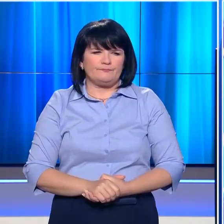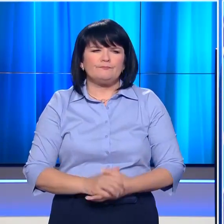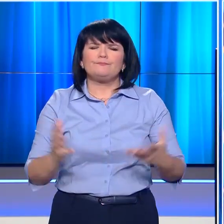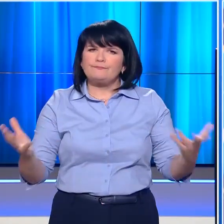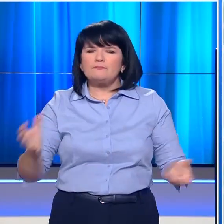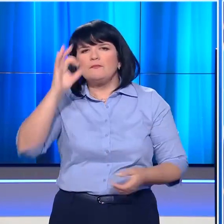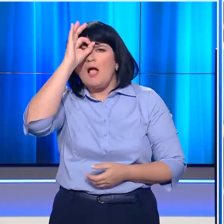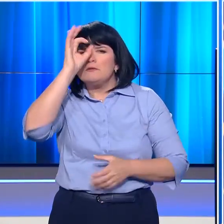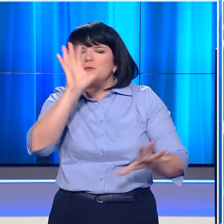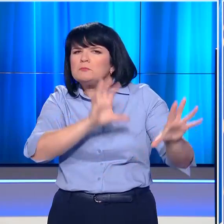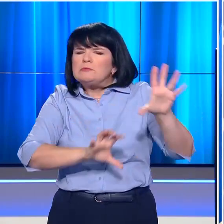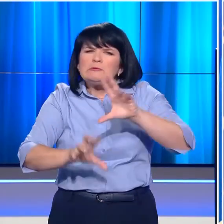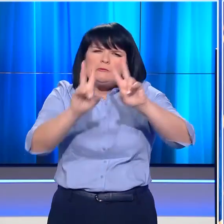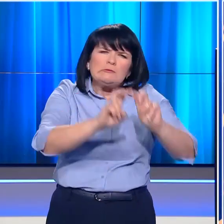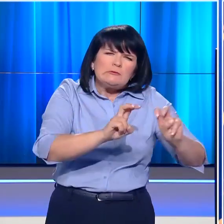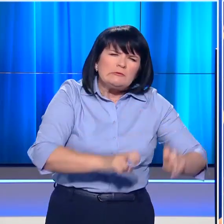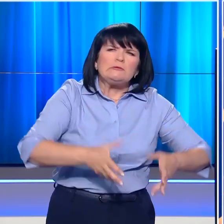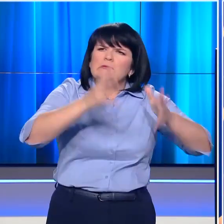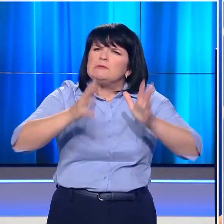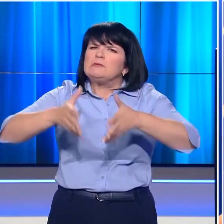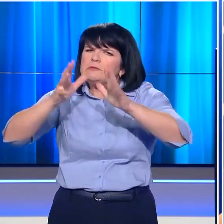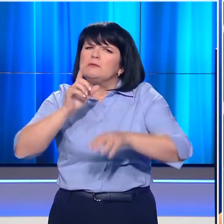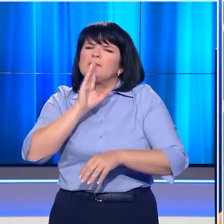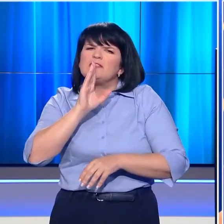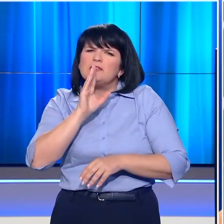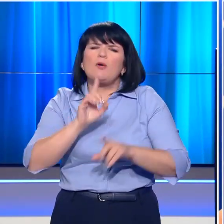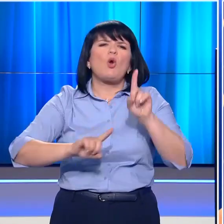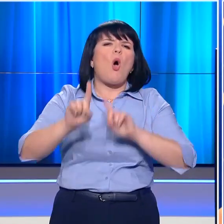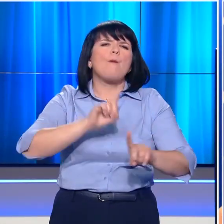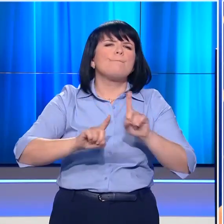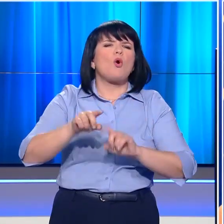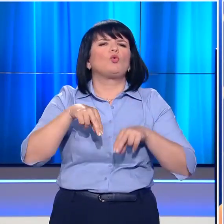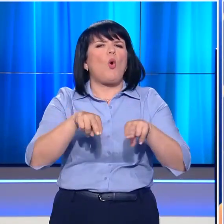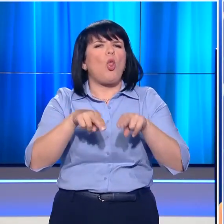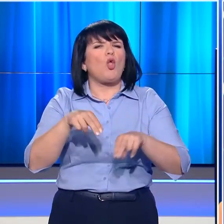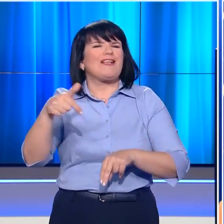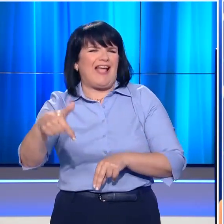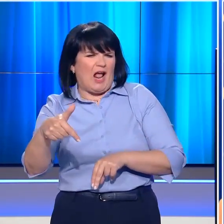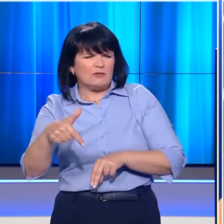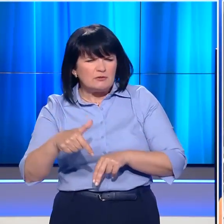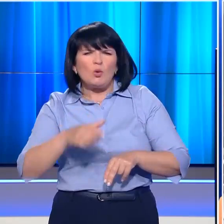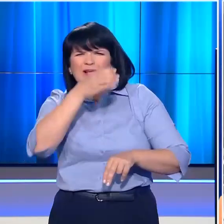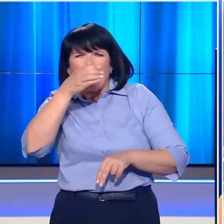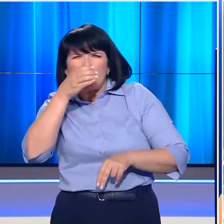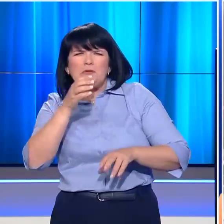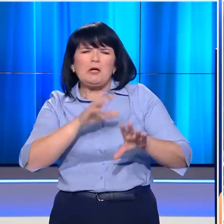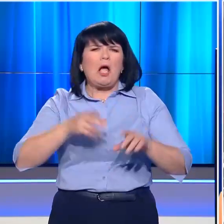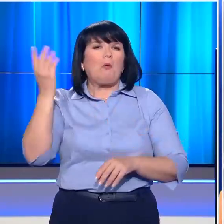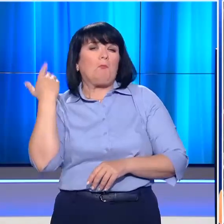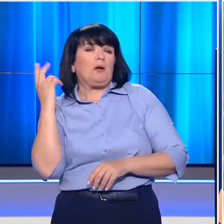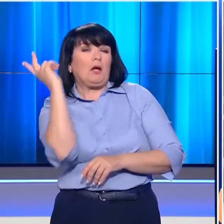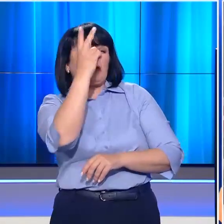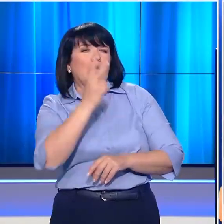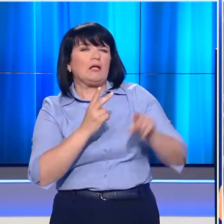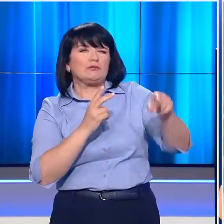Μεγάλη επιχείρηση της αστυνομίας για ναρκωτικά και εγκληματικότητα το μεσημέρι σε κτίριο στην οδό Γερανίου στην Ομόνια. Είχαν προηγηθεί καταγγελίες ότι